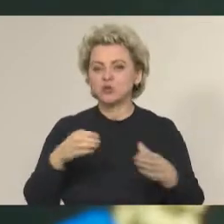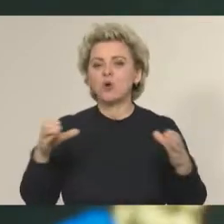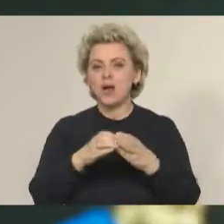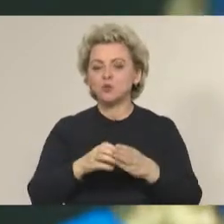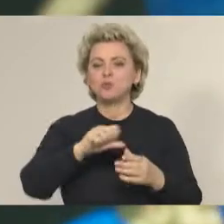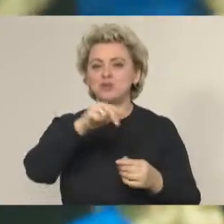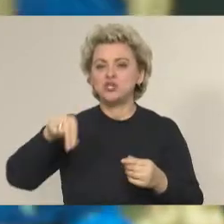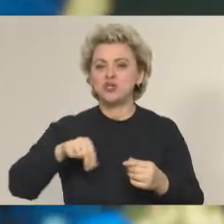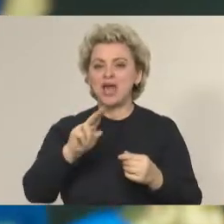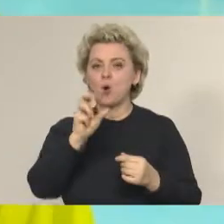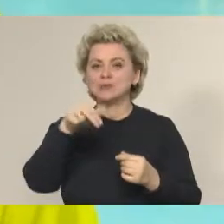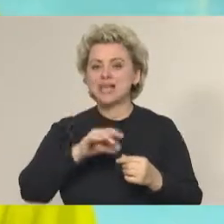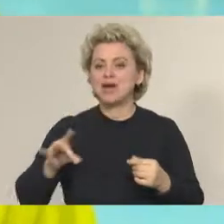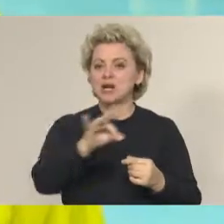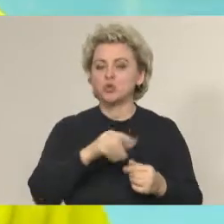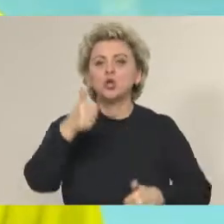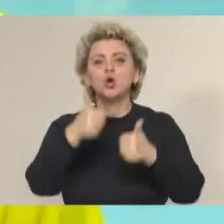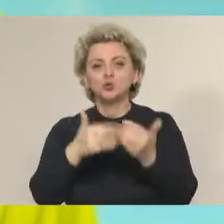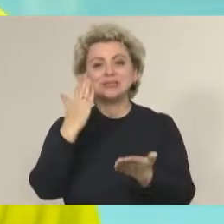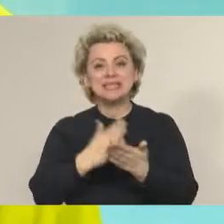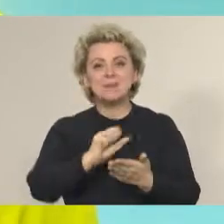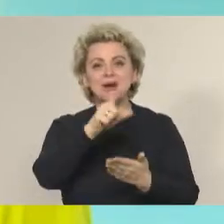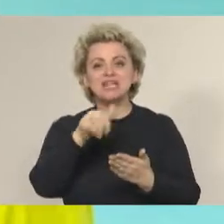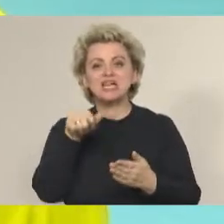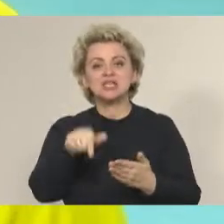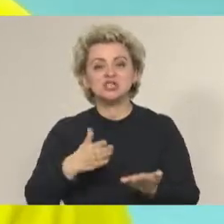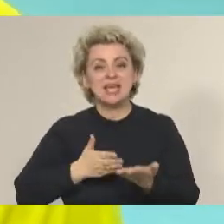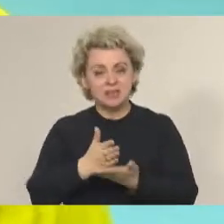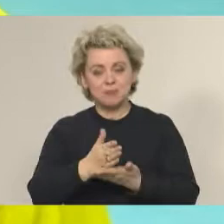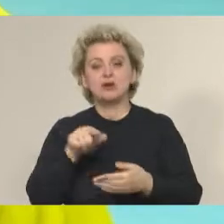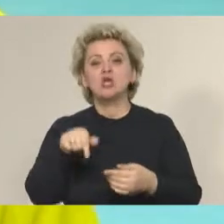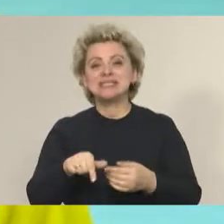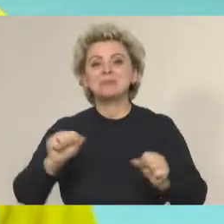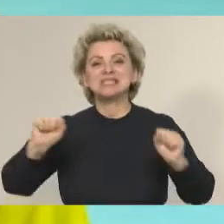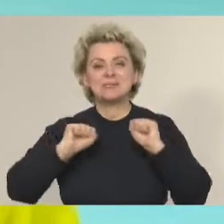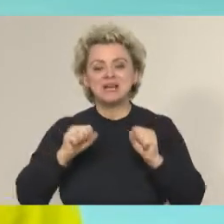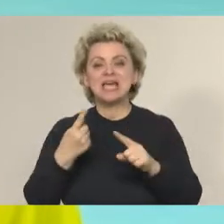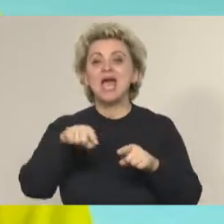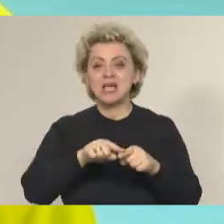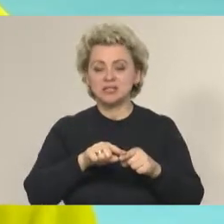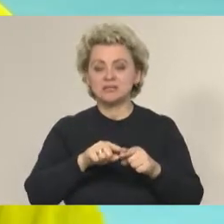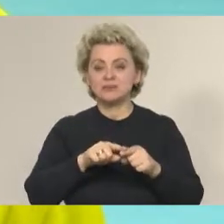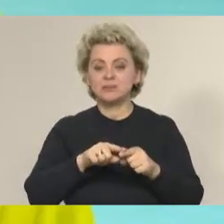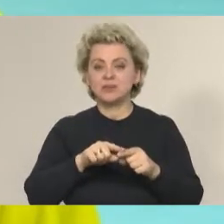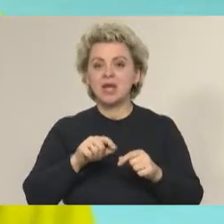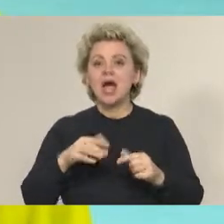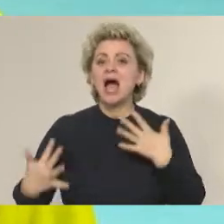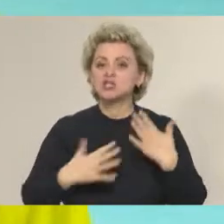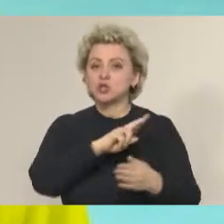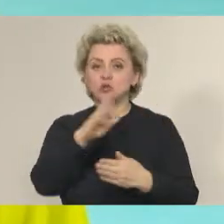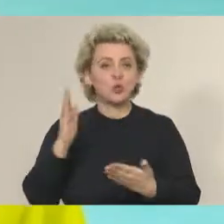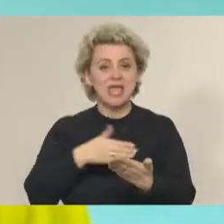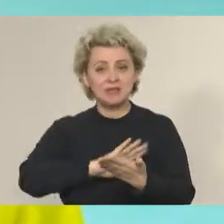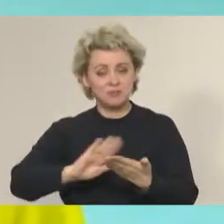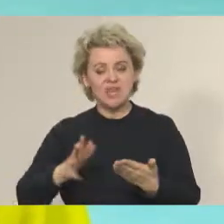команду в Песчанокопском районе. Турнир носит патриотический оттенок, тем не менее спортивный вот этот азарт никто не